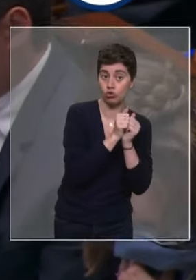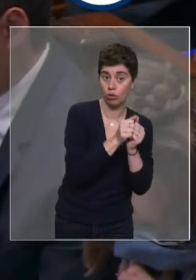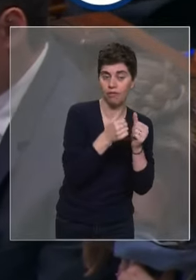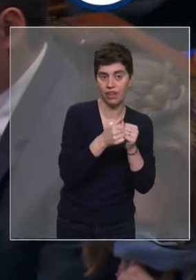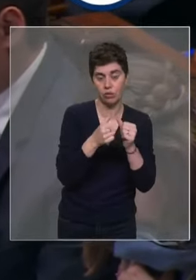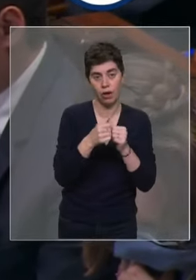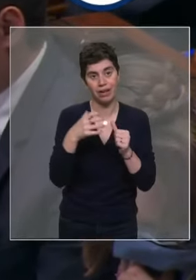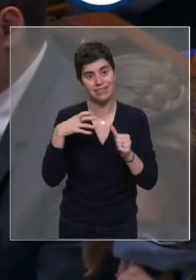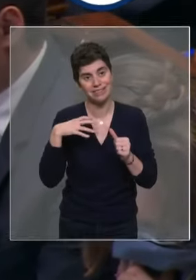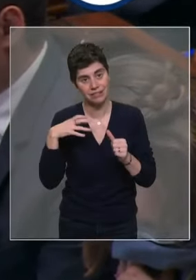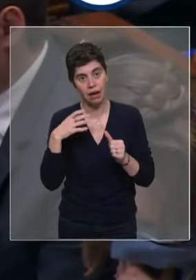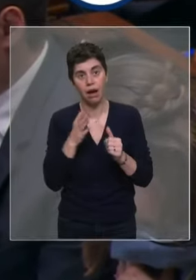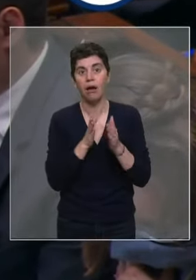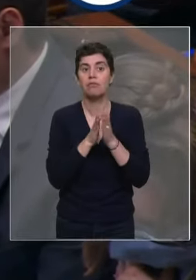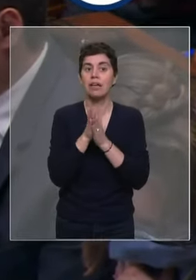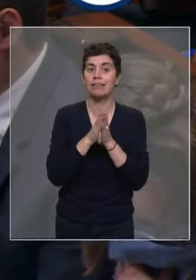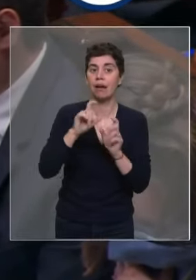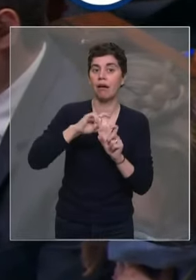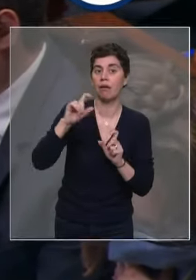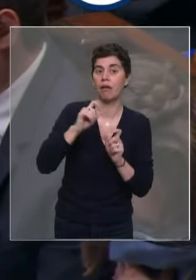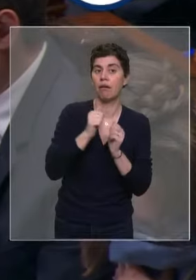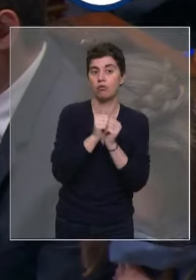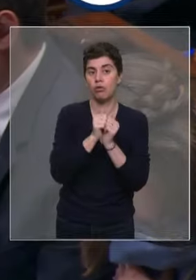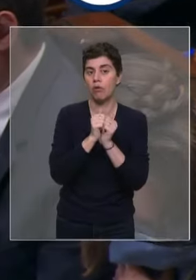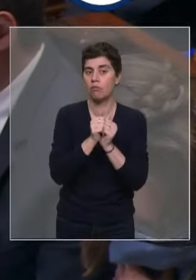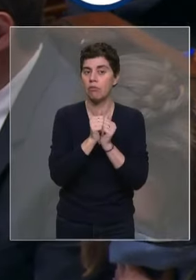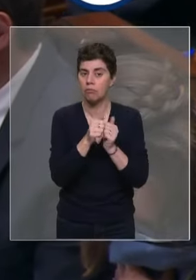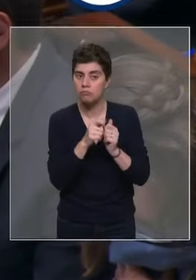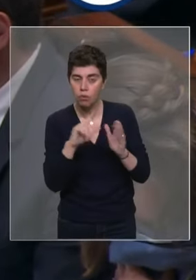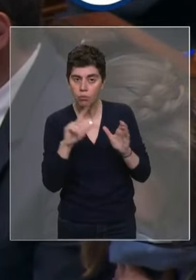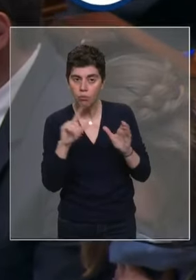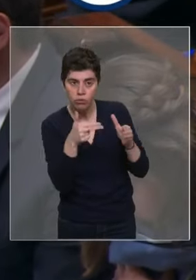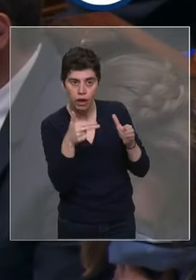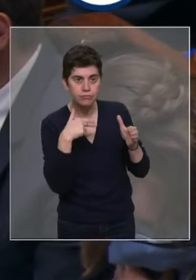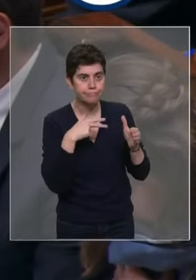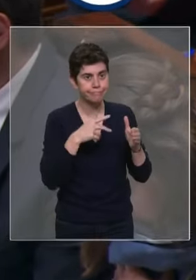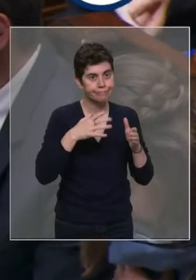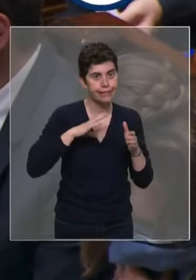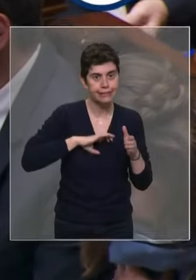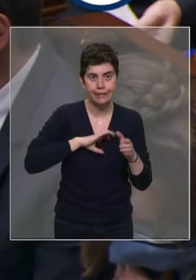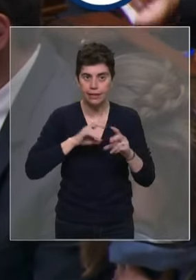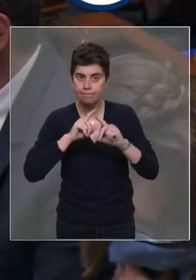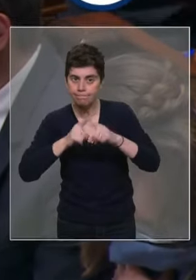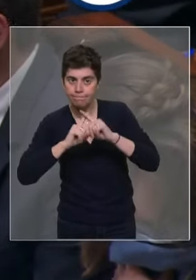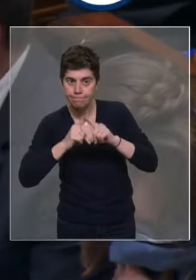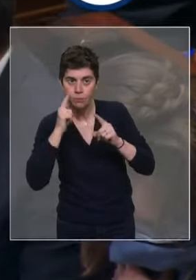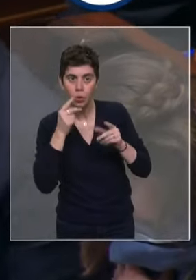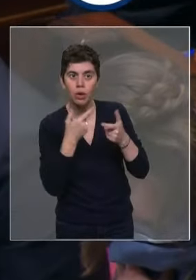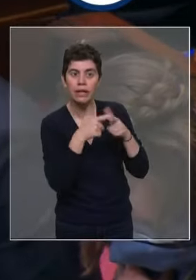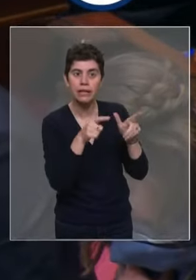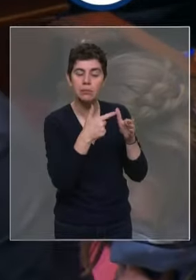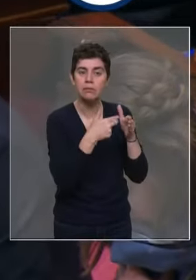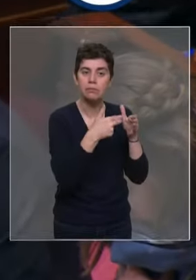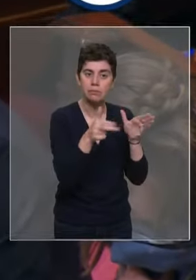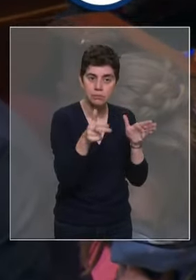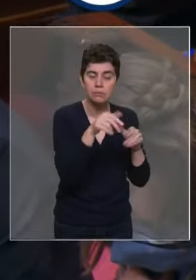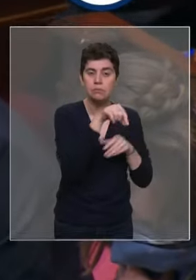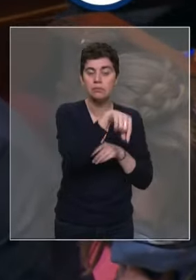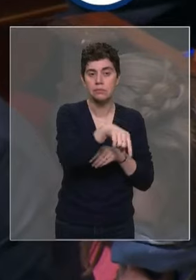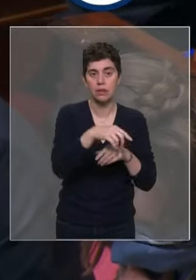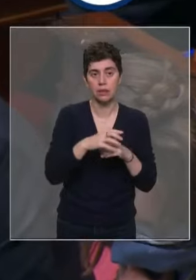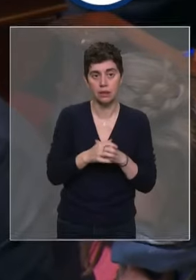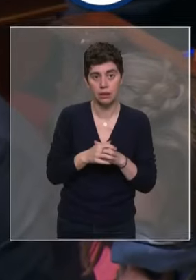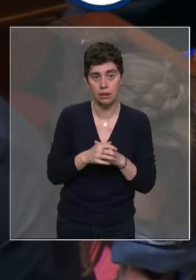des otages qui sont encore emprisonnés à Gaza. Je rappelle que le Qatar avait aussi, lors des problèmes en Afghanistan, contribué